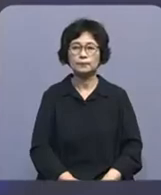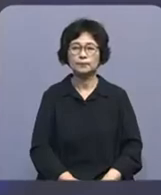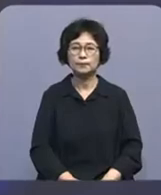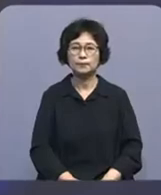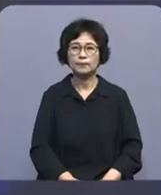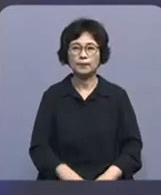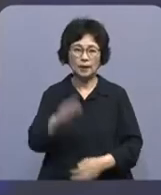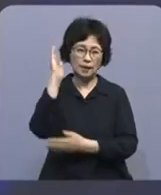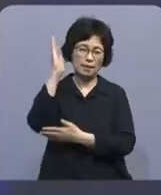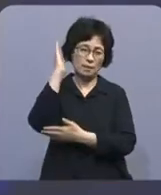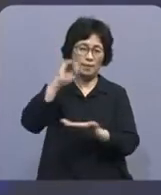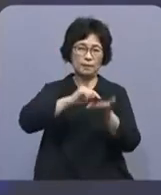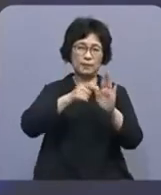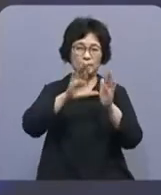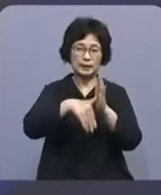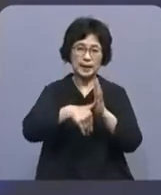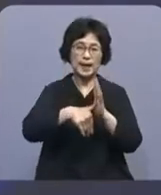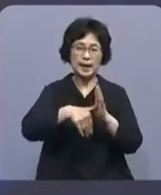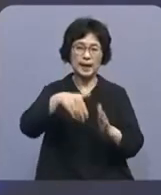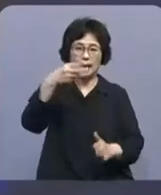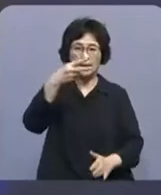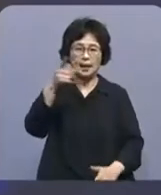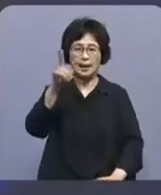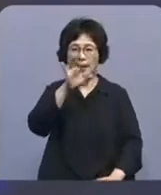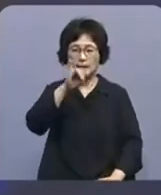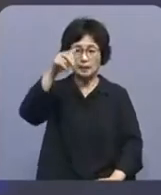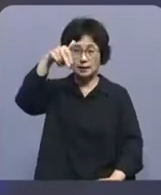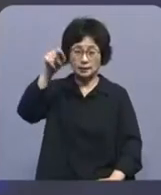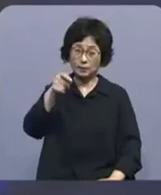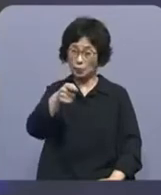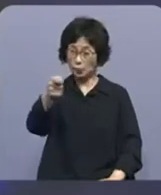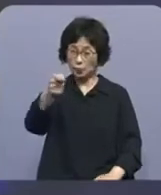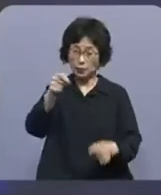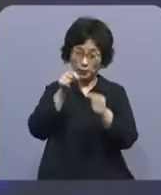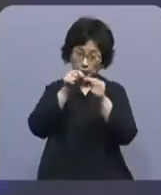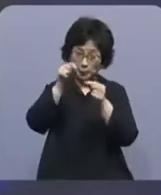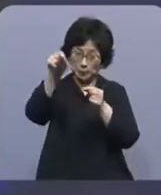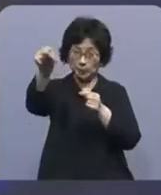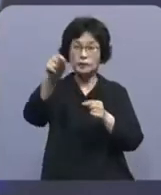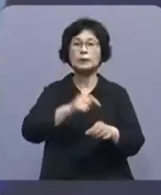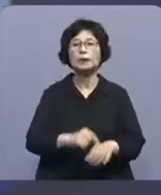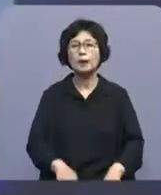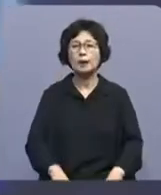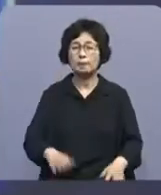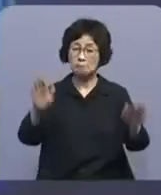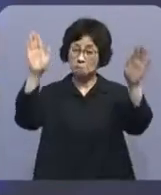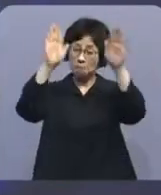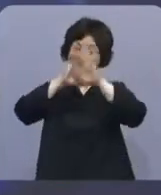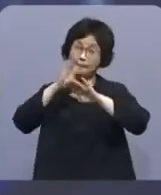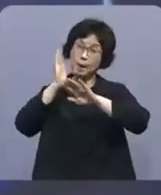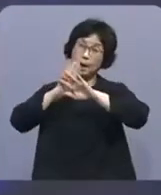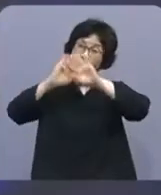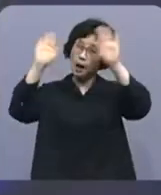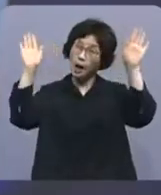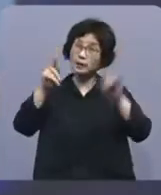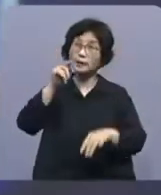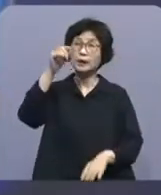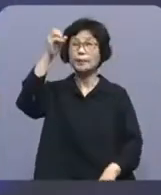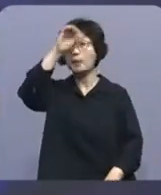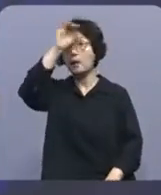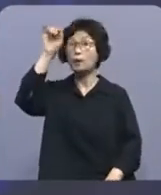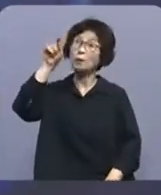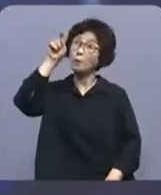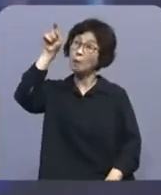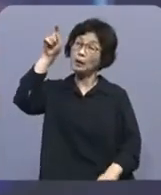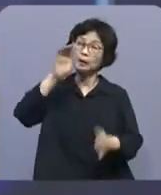강 이나 발표를 할 때 레이저 포인터 라는 보구 흔히들 사용하시죠 최근에 밤하늘에 별을 가리킬 때도 쓰면서 이른바